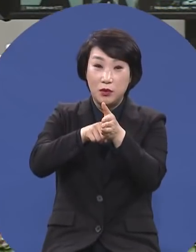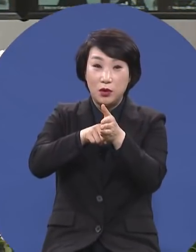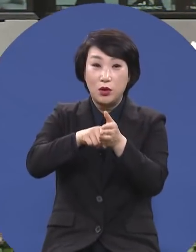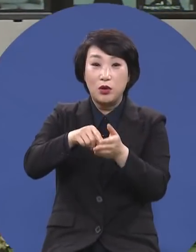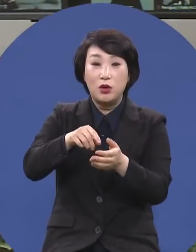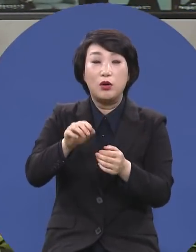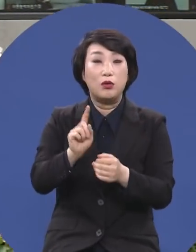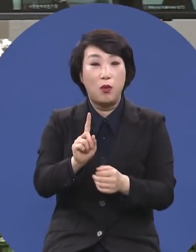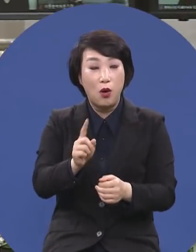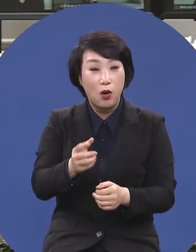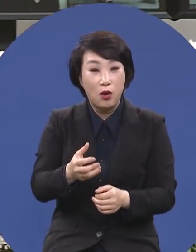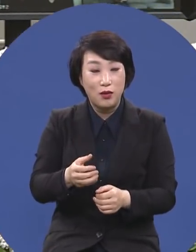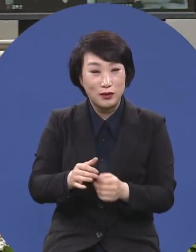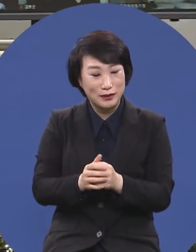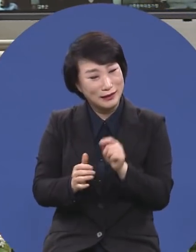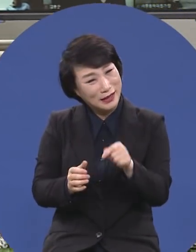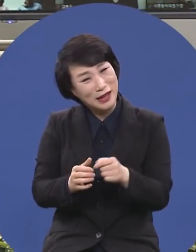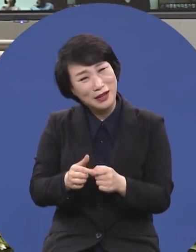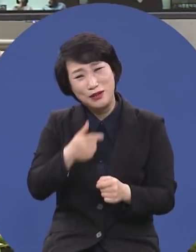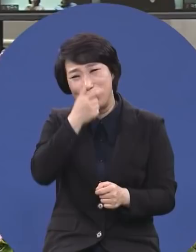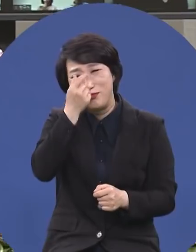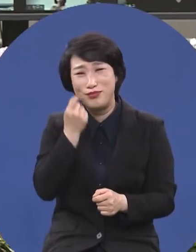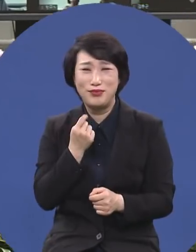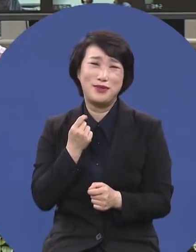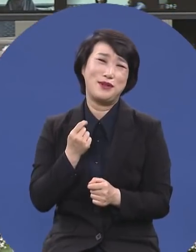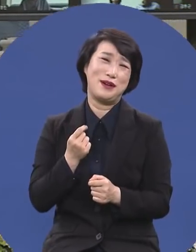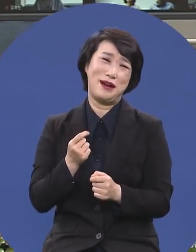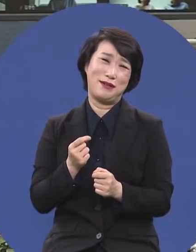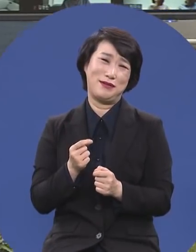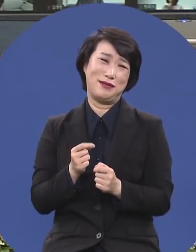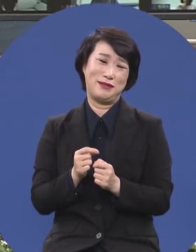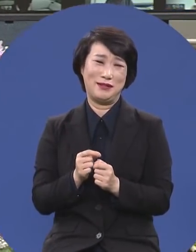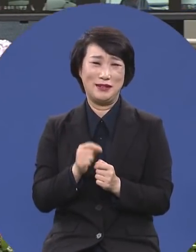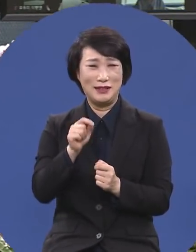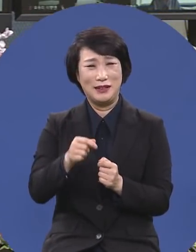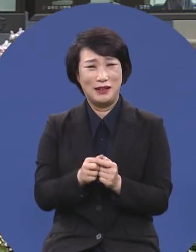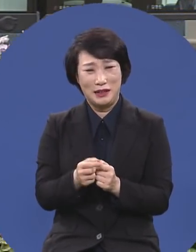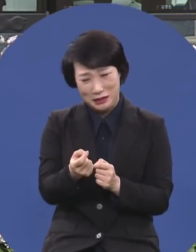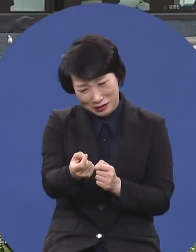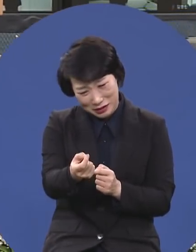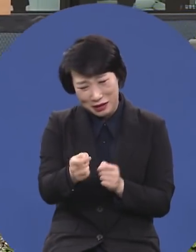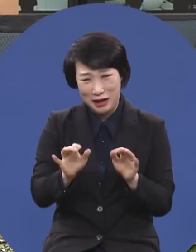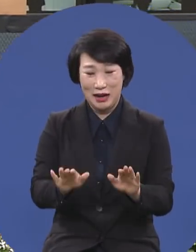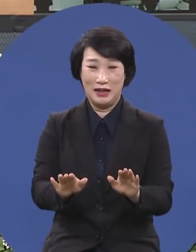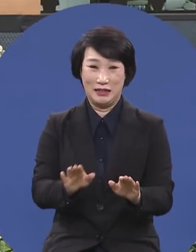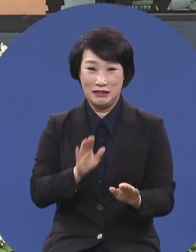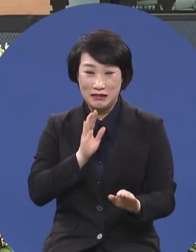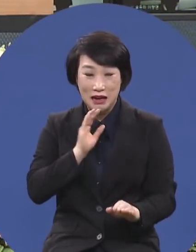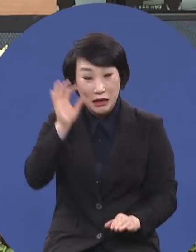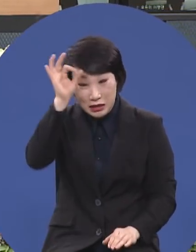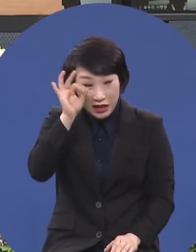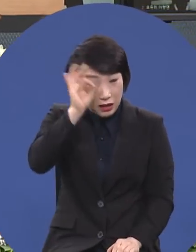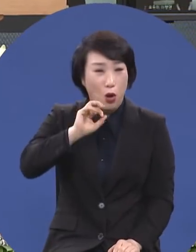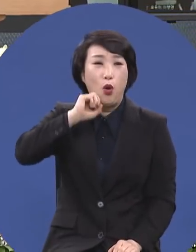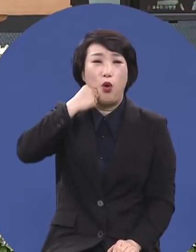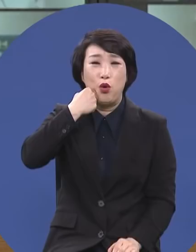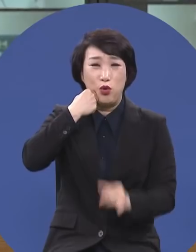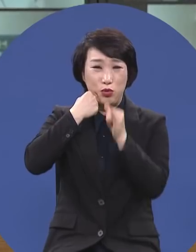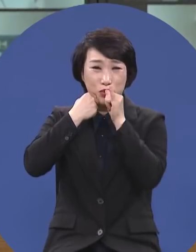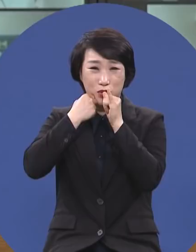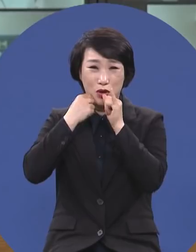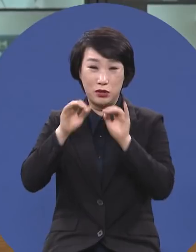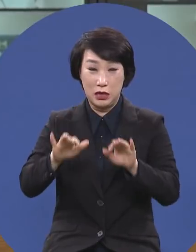어느 정도 갈증이요, 고갈이요, 가뭄이요 정말로 찾기가